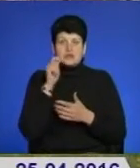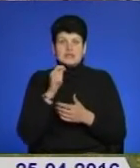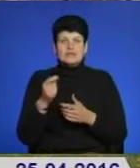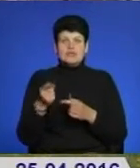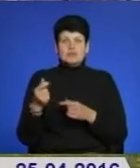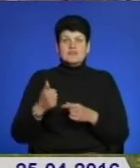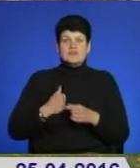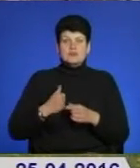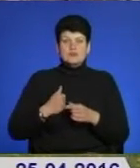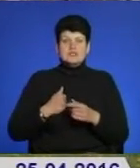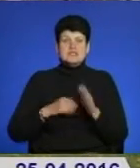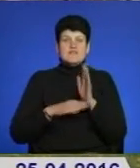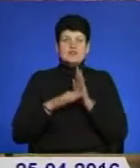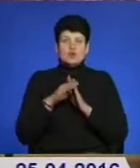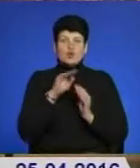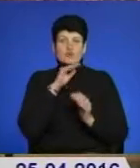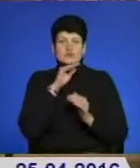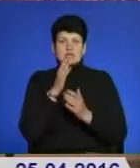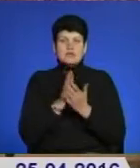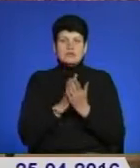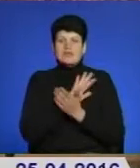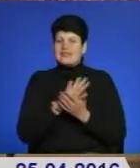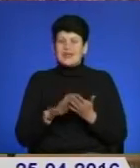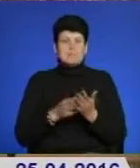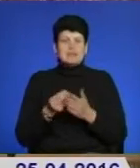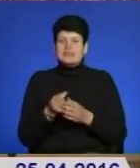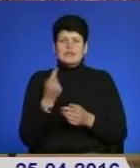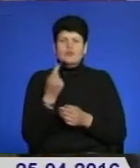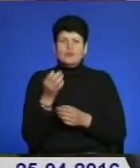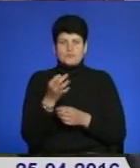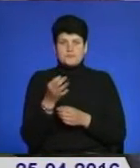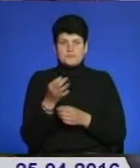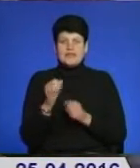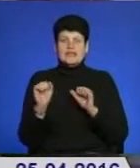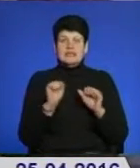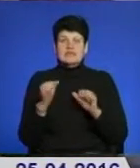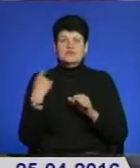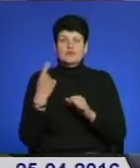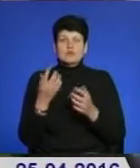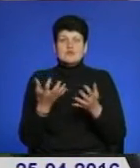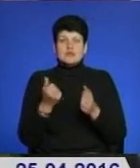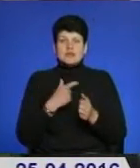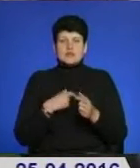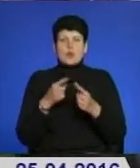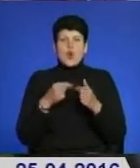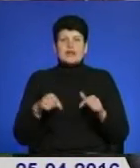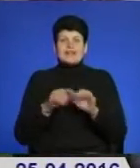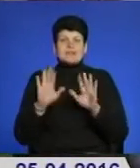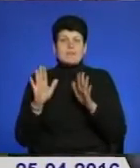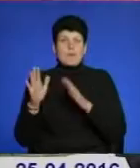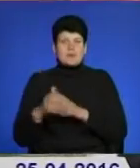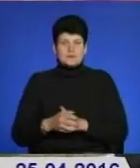військові за високопрофесійні стоматологічні послуги не заплатили жодної копійки. Керівництво ж області взяло на себе організаційні